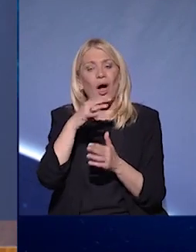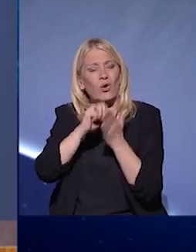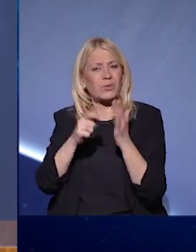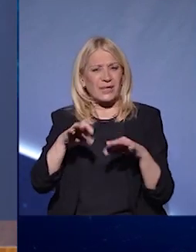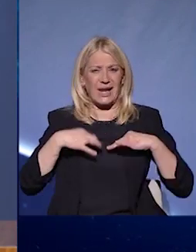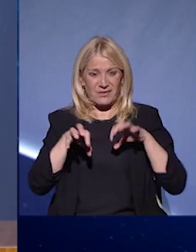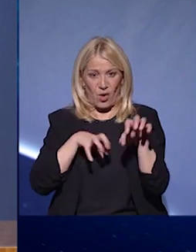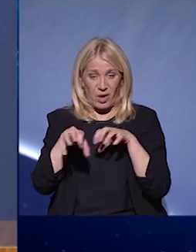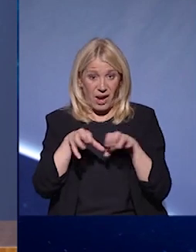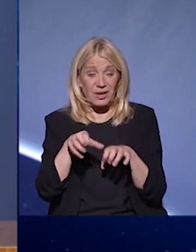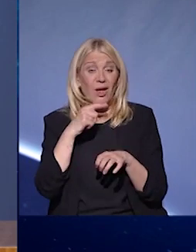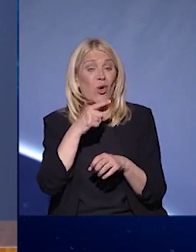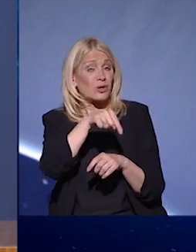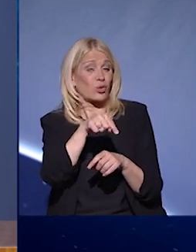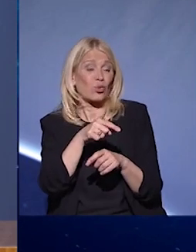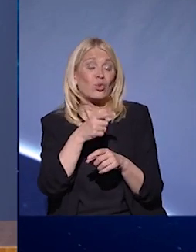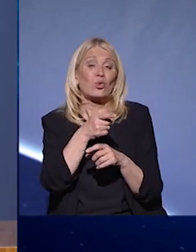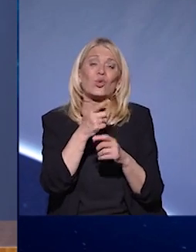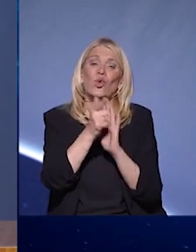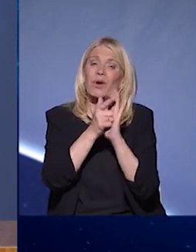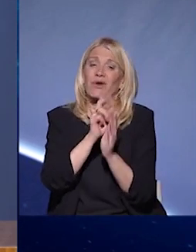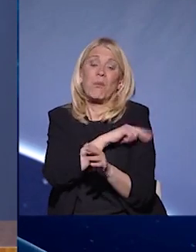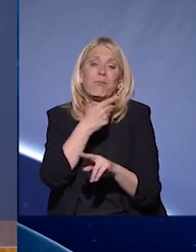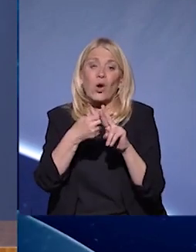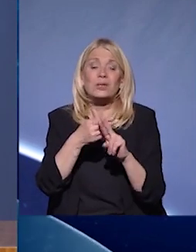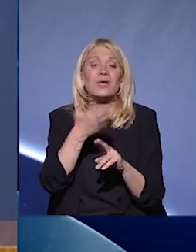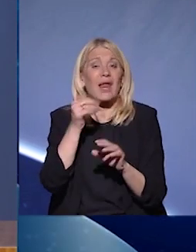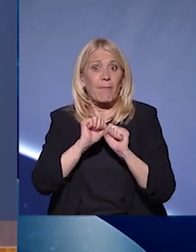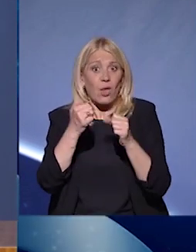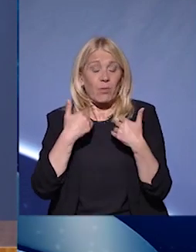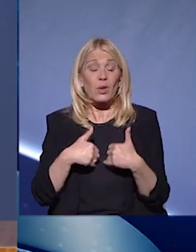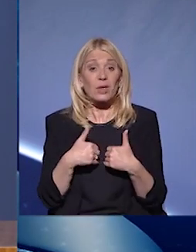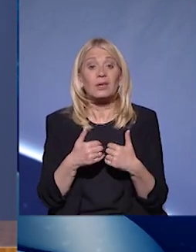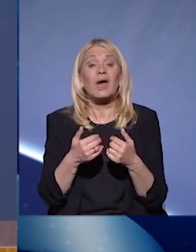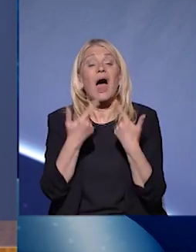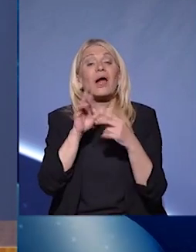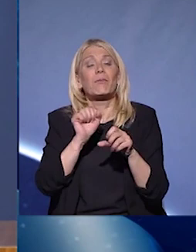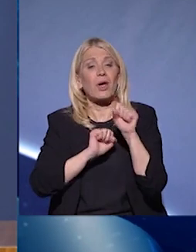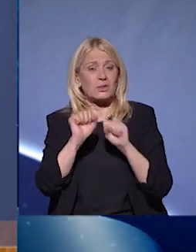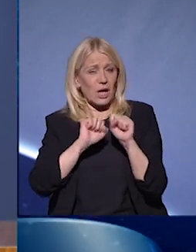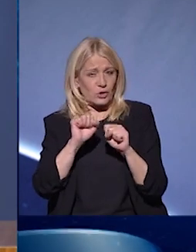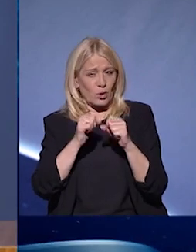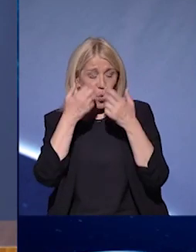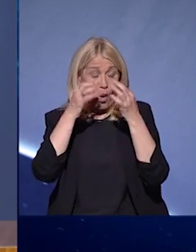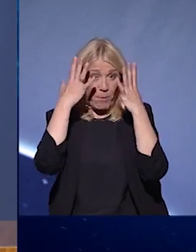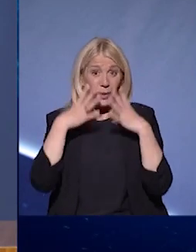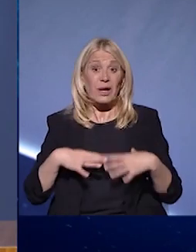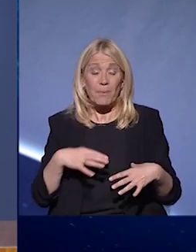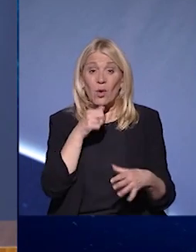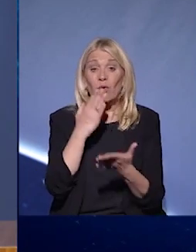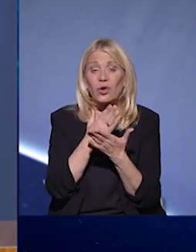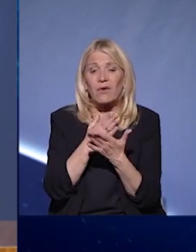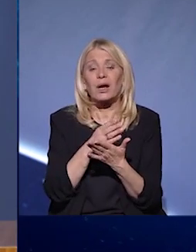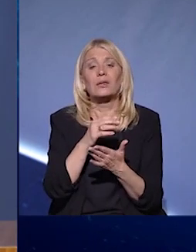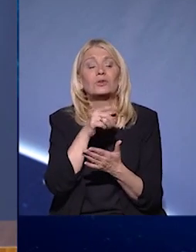zdravstvene radnike koji se tu nalaze, koji nemaju imunitet, ali imaju zaštitnu opremu odgovarajući, tako